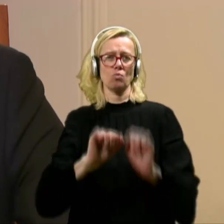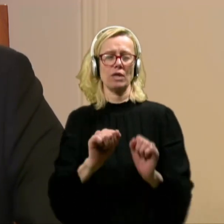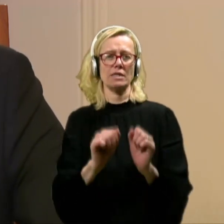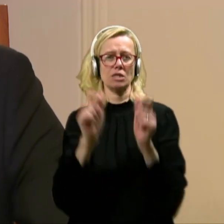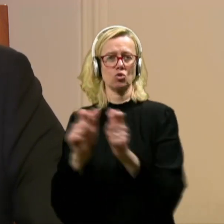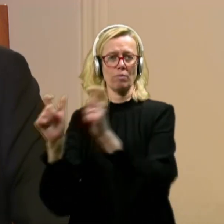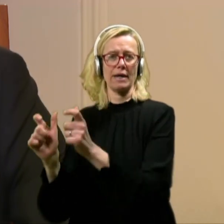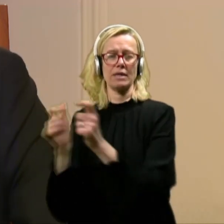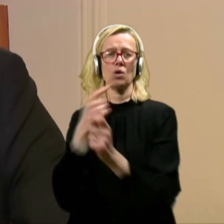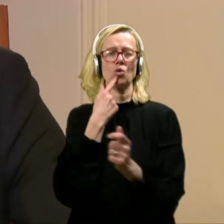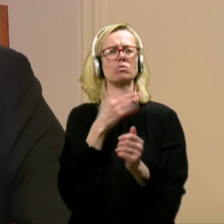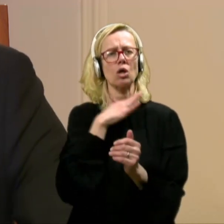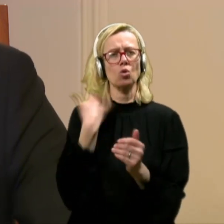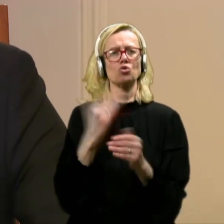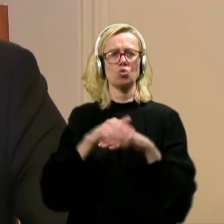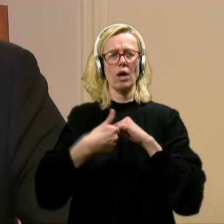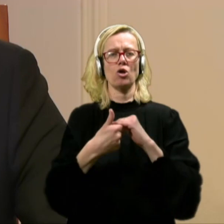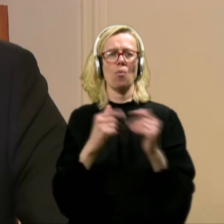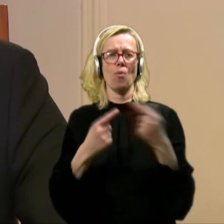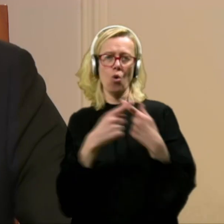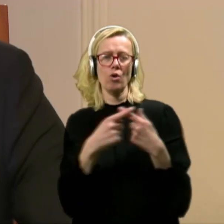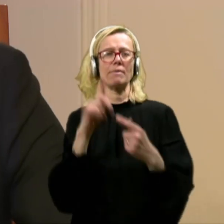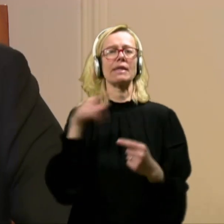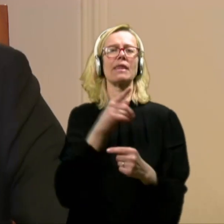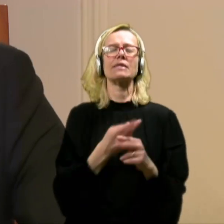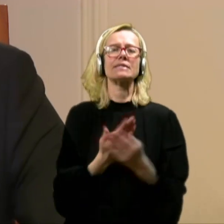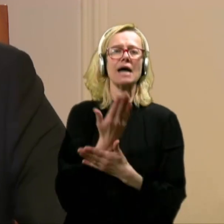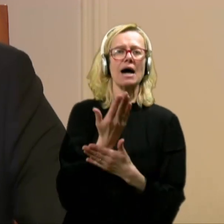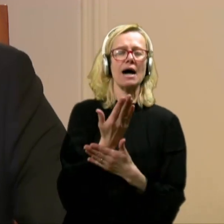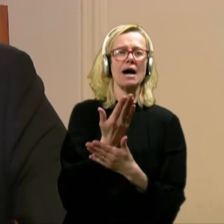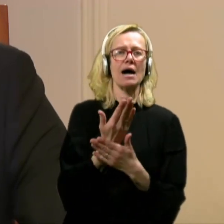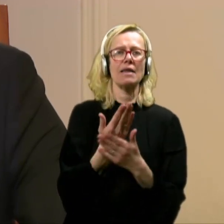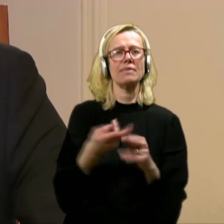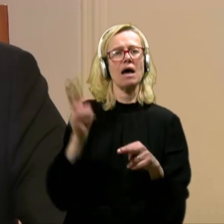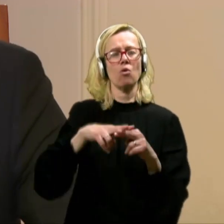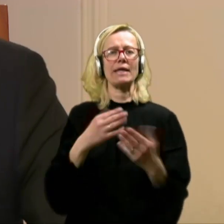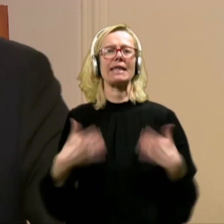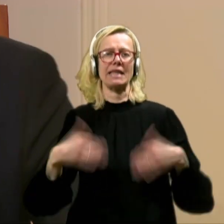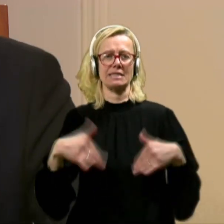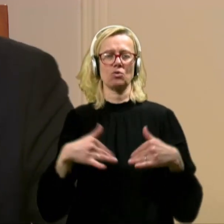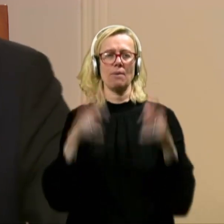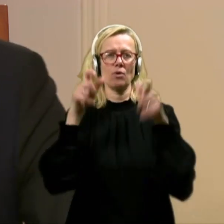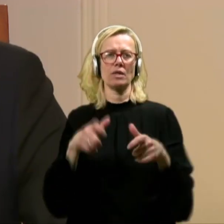subjekte, ki zadostujejo pogojem in za najbolj energetsko